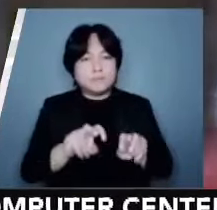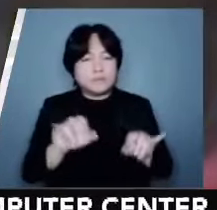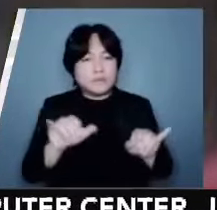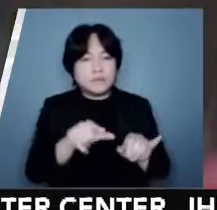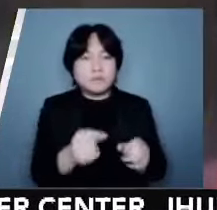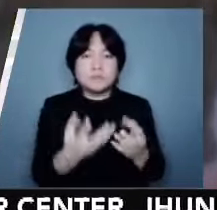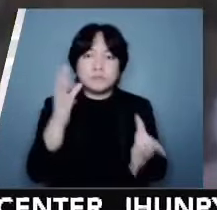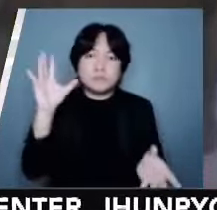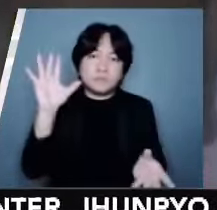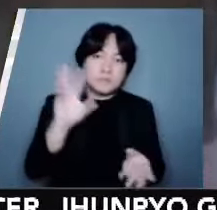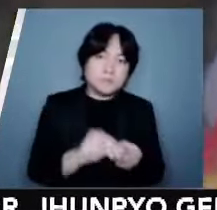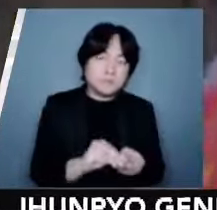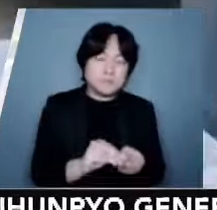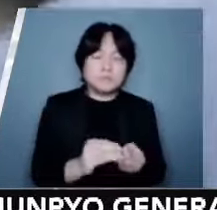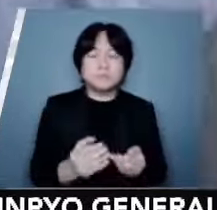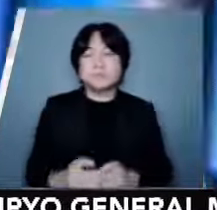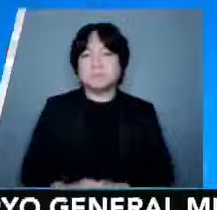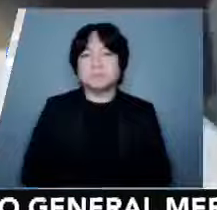pinsala.